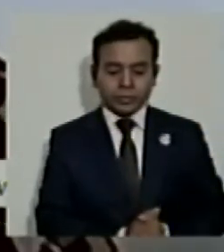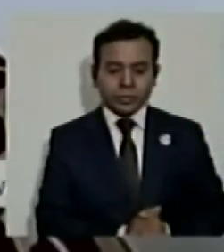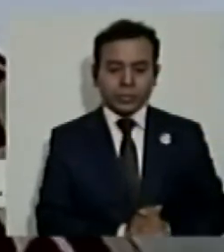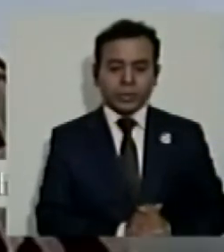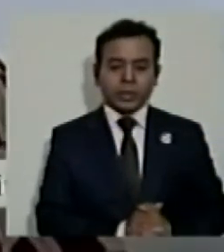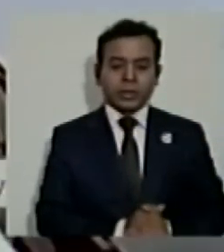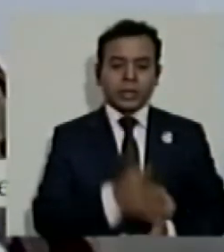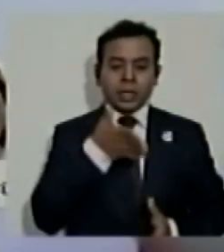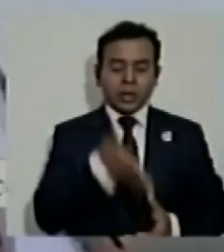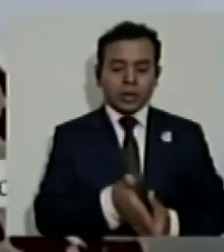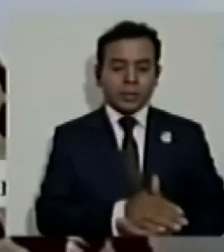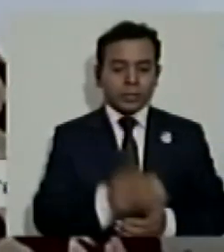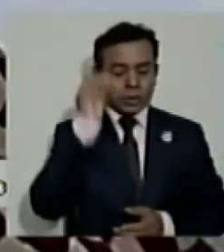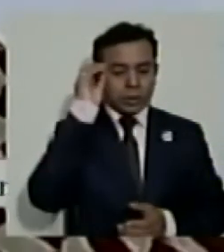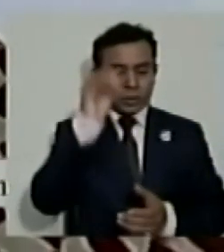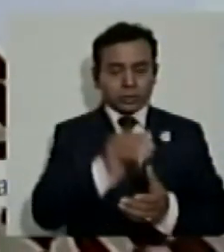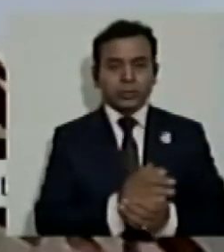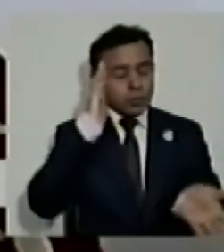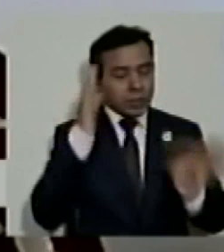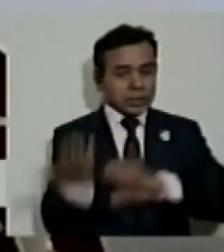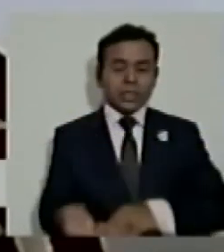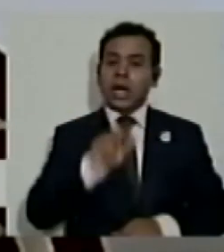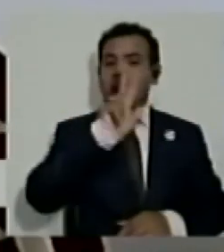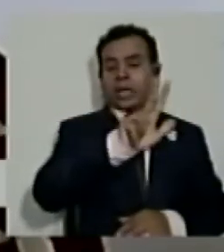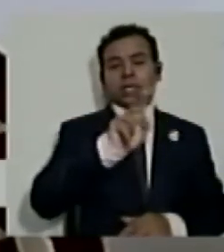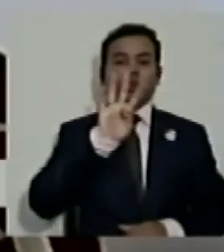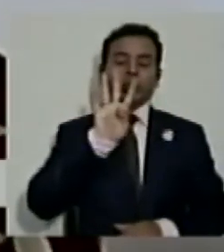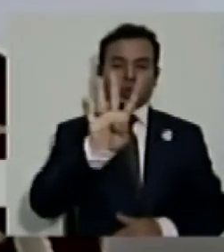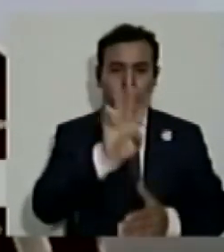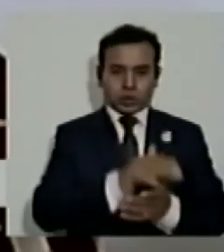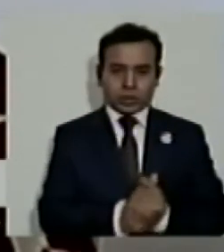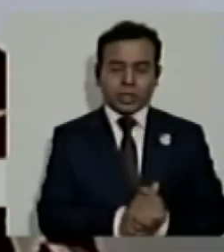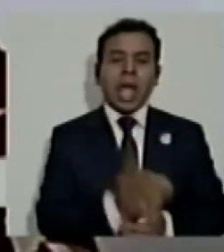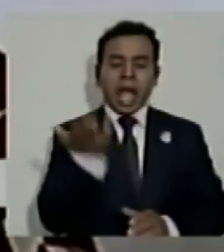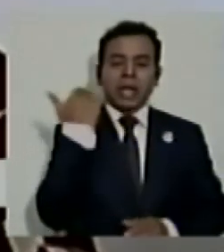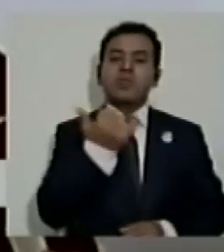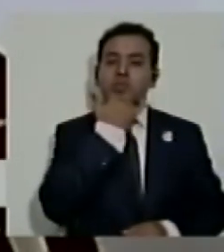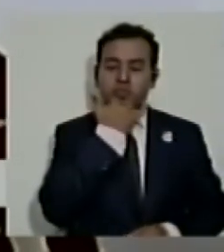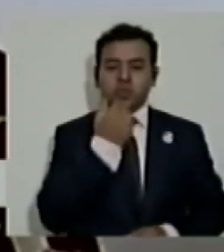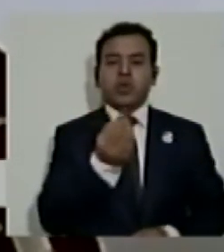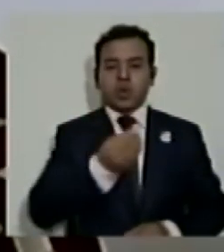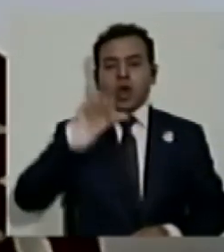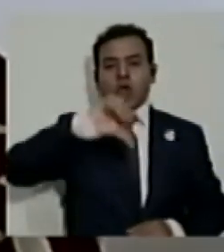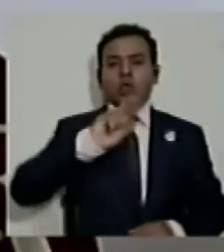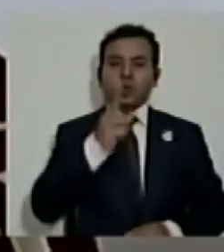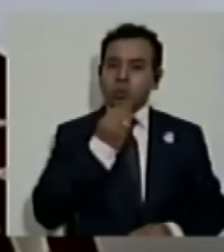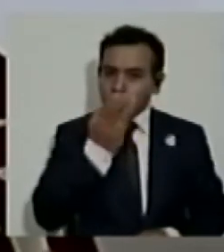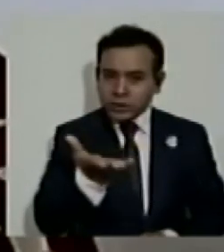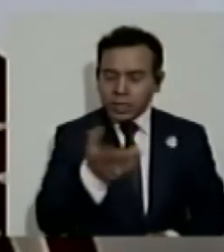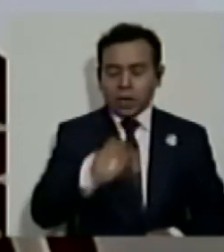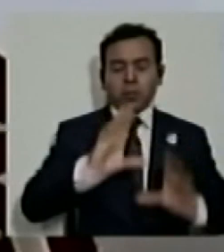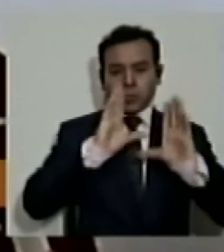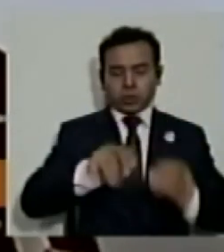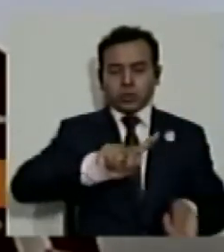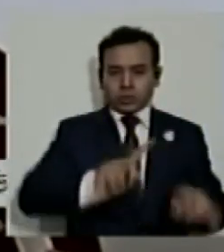সংশোধন প্রয়োজন মনে হয় আমাদের একটা তথ্যে, আমাদের গত 24 ঘন্টায় সর্বমোট সংক্রমণের সংখ্যা